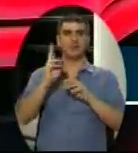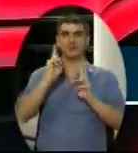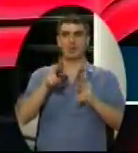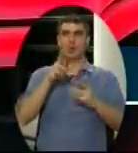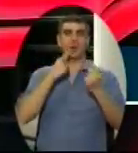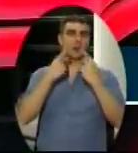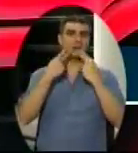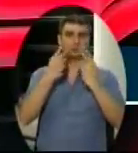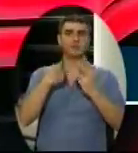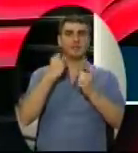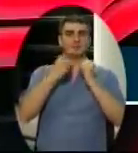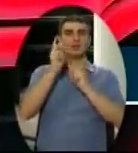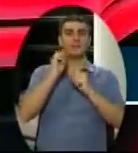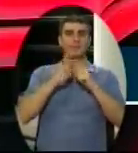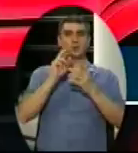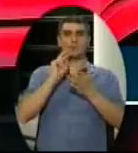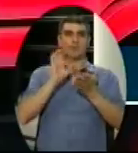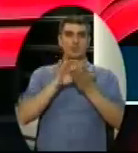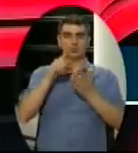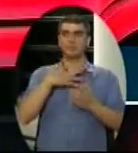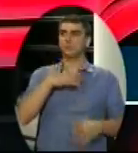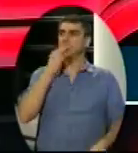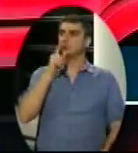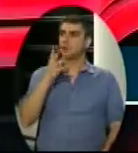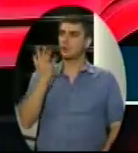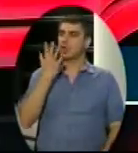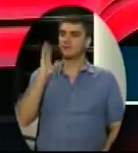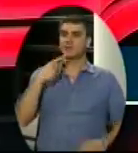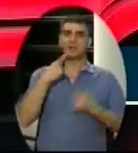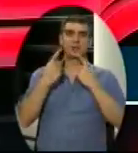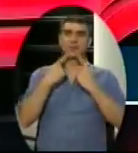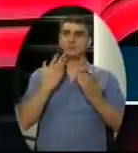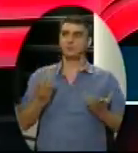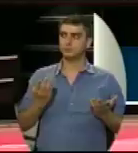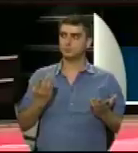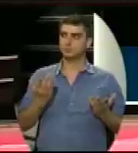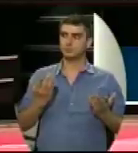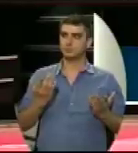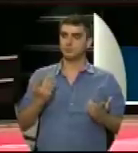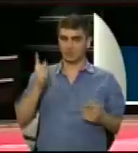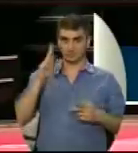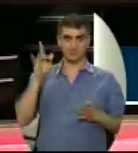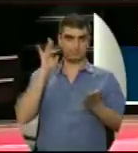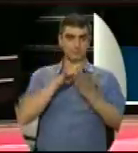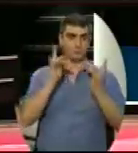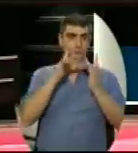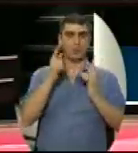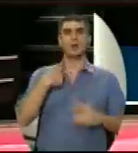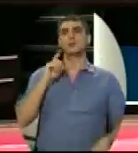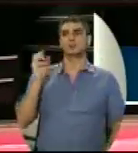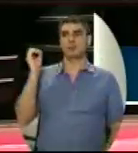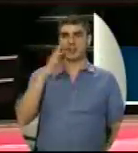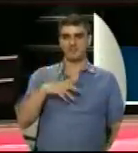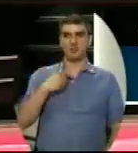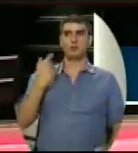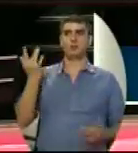להשיב, אני אקשה לך בדיוק בנקודה הזו שדיבר מיכאל בן ארי, ואני רוצה לשאול אותך, איך אמור להתנהל הדיון? מחר, אתם אמורים להופיע בפני ועדה? אנחנו אמורים להופיע,